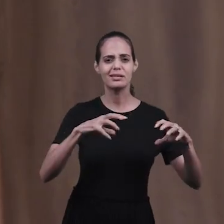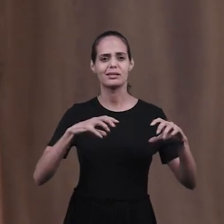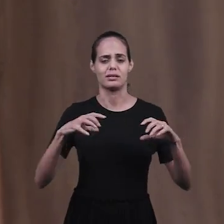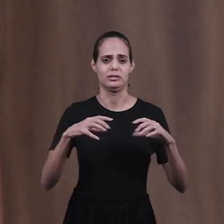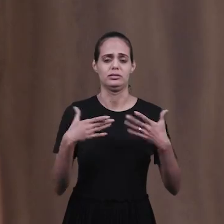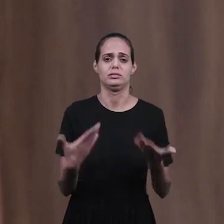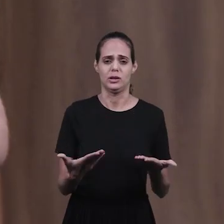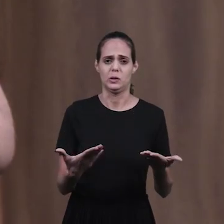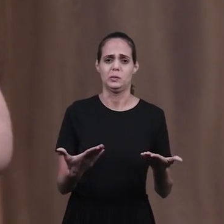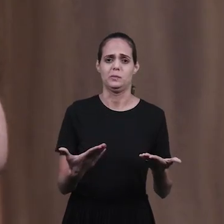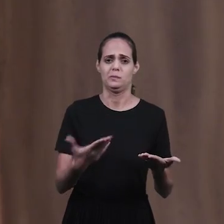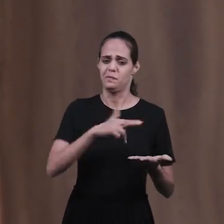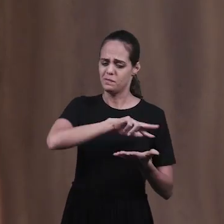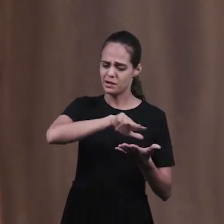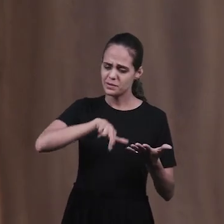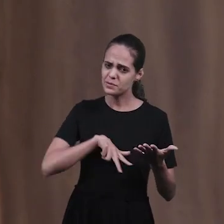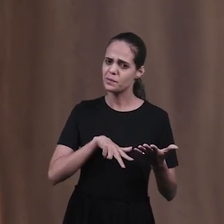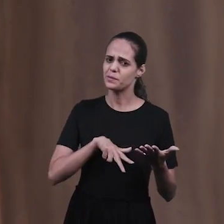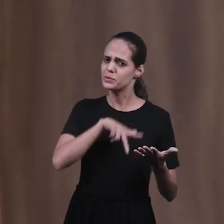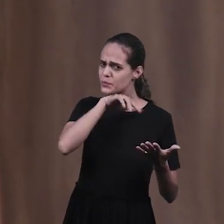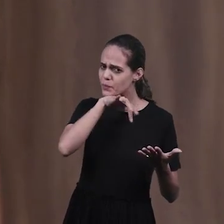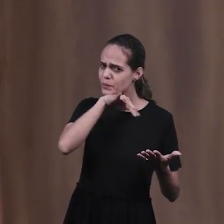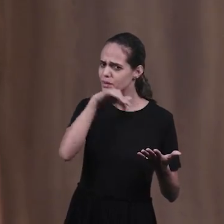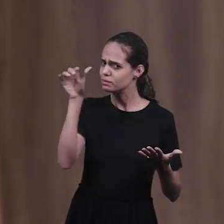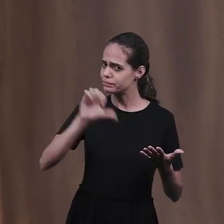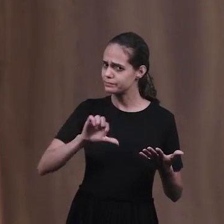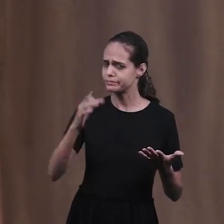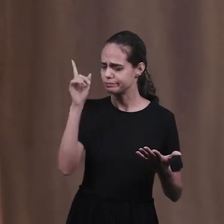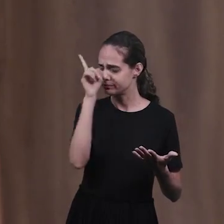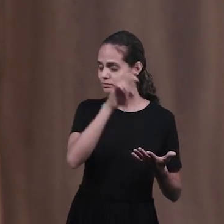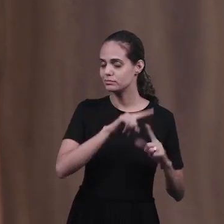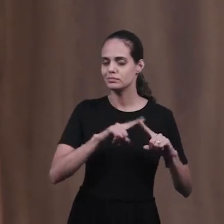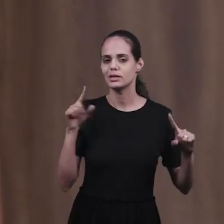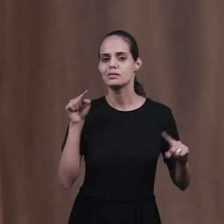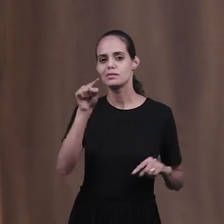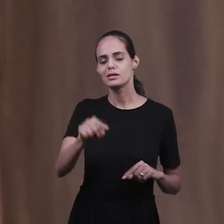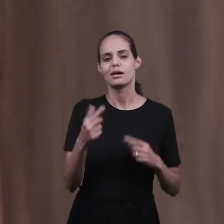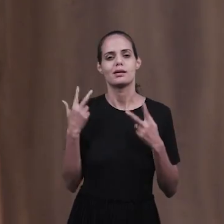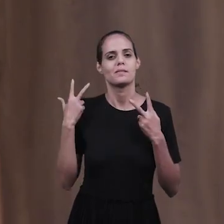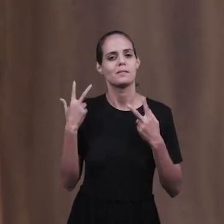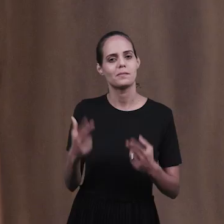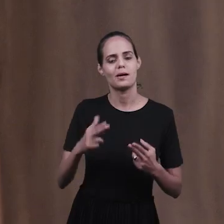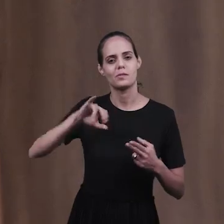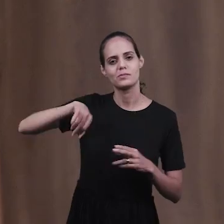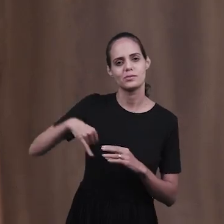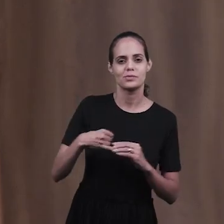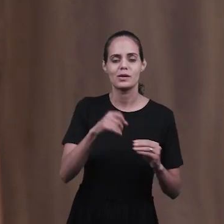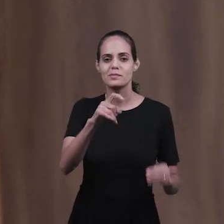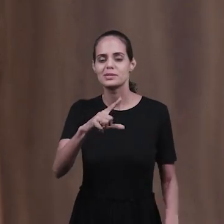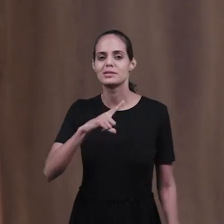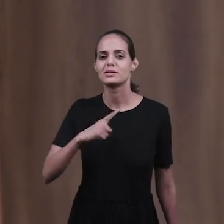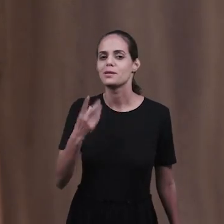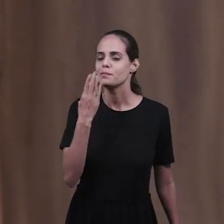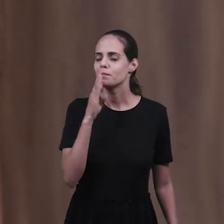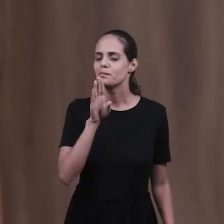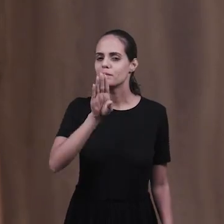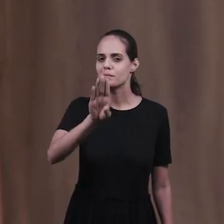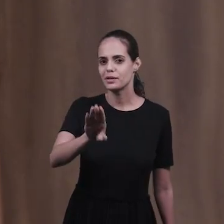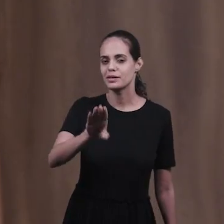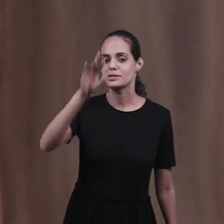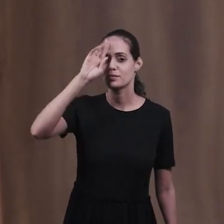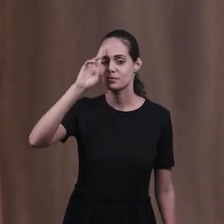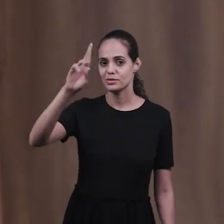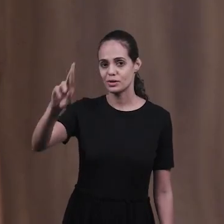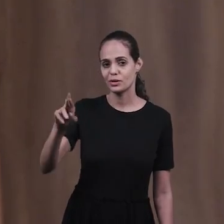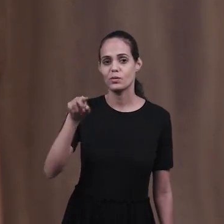nerveux, tellement des situations difficiles, les enfants souffrent. Mais rappelez-vous, Toi, tu es comme Josué, tu as une promesse. Le Seigneur